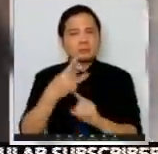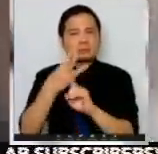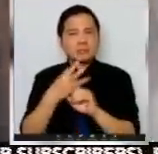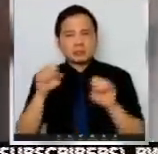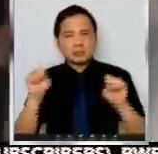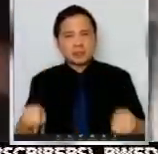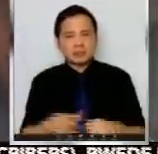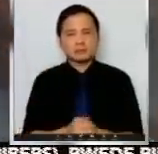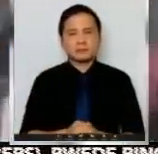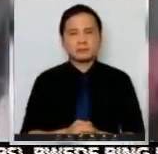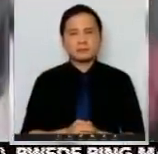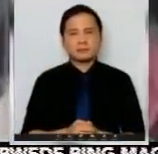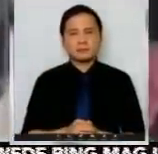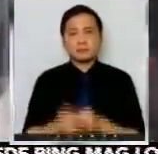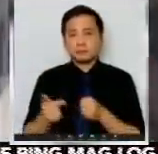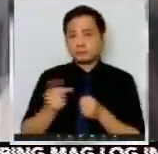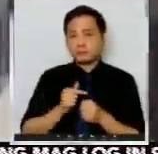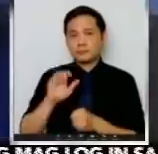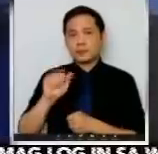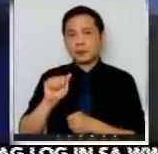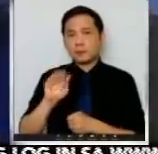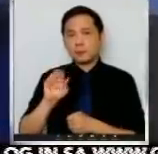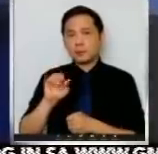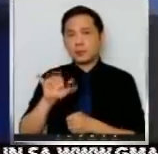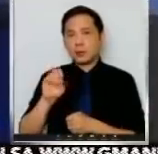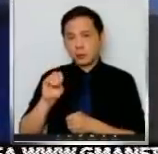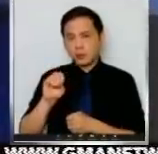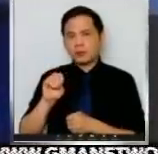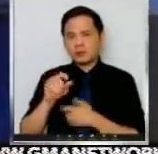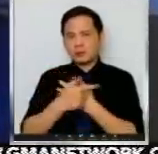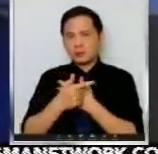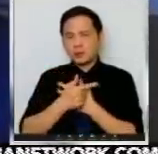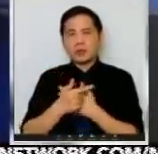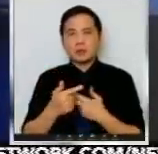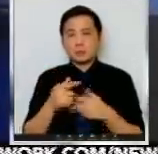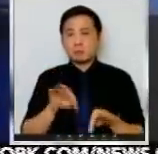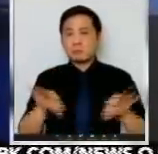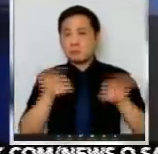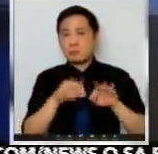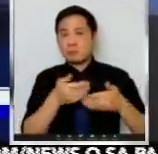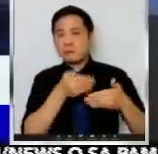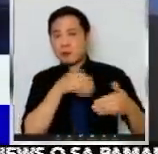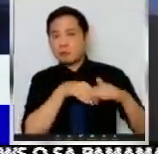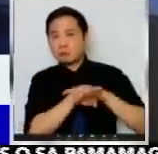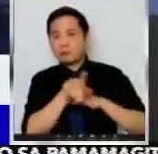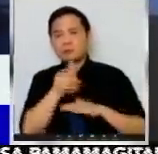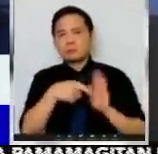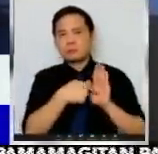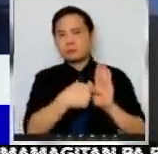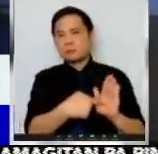hindi pinapapasok ang walang dalang vaccination card. Lala ng malala yung COVID, so kailangan lang po talaga ng